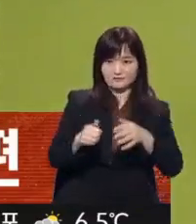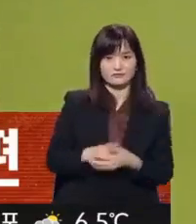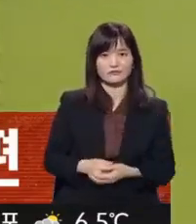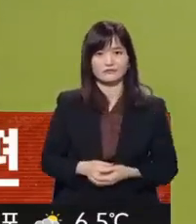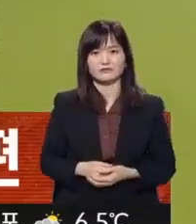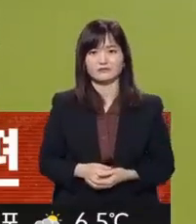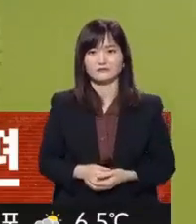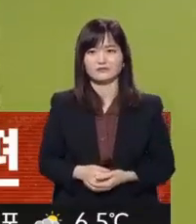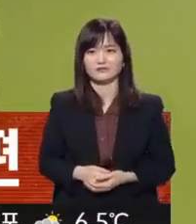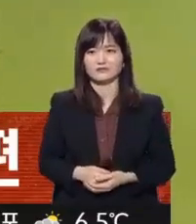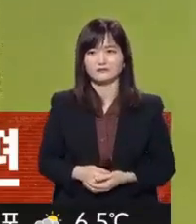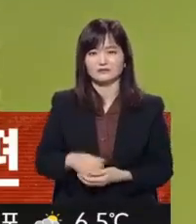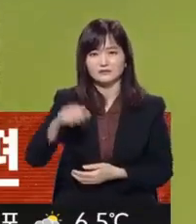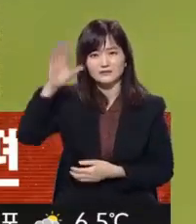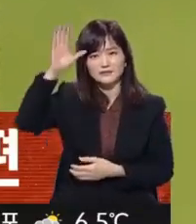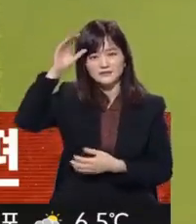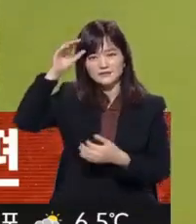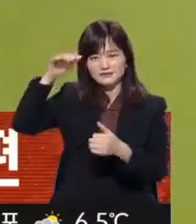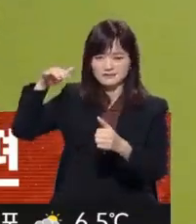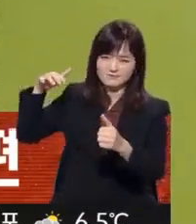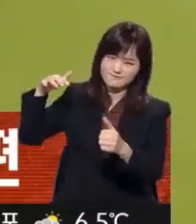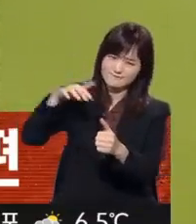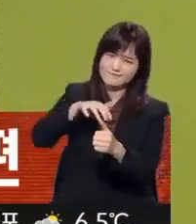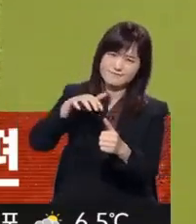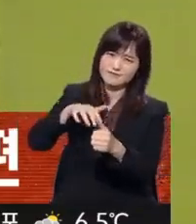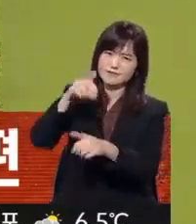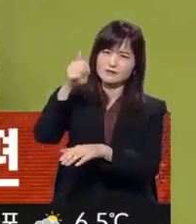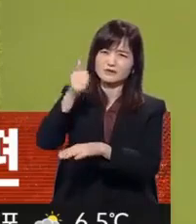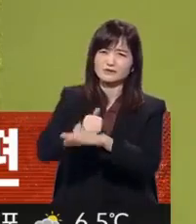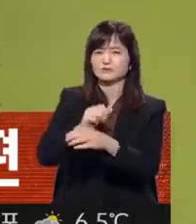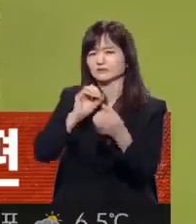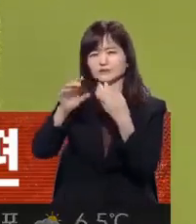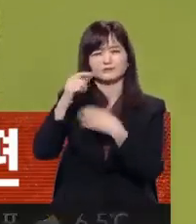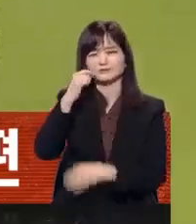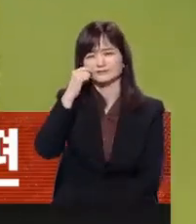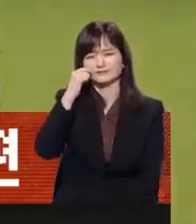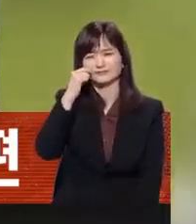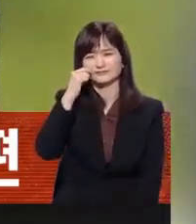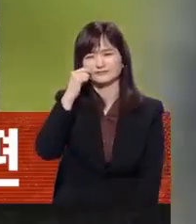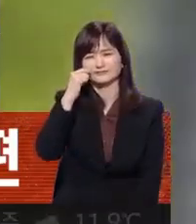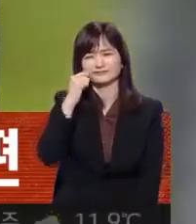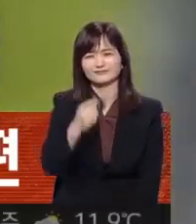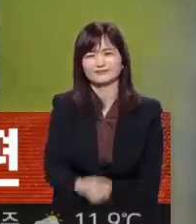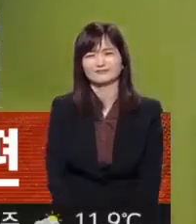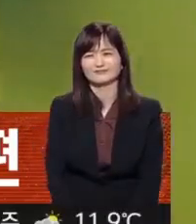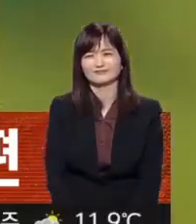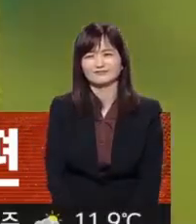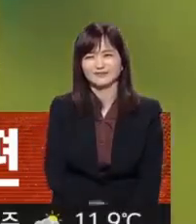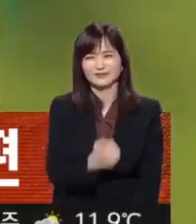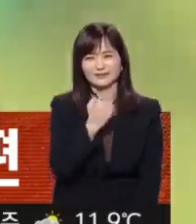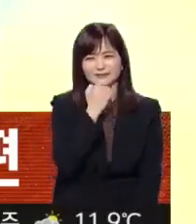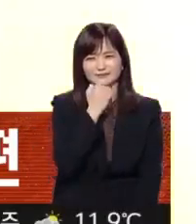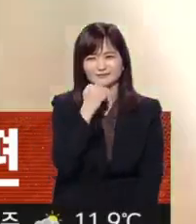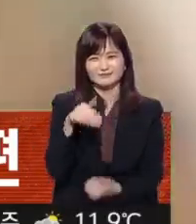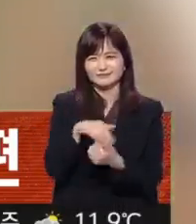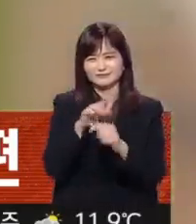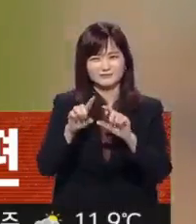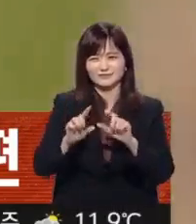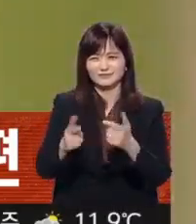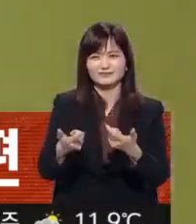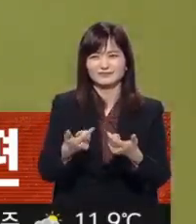아닐 것 같은데. 강아지들의 끝없는 공격에 끝내 답변을 못했다고 합니다. 아, 이거 웃을 상황이 아닌 것 같은데,